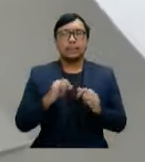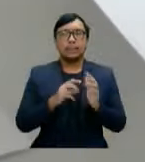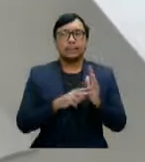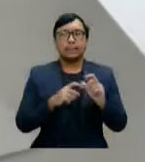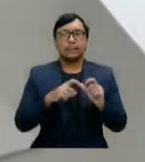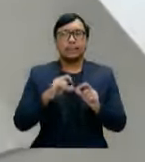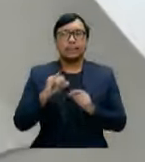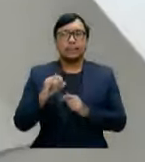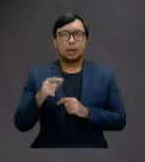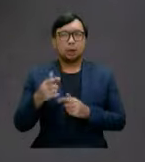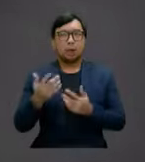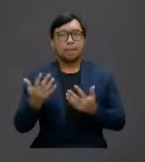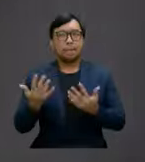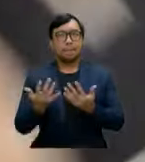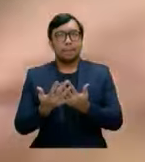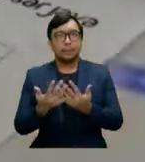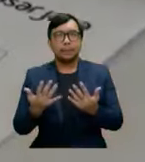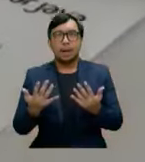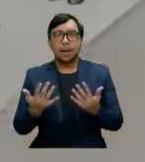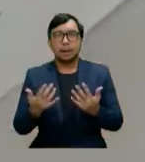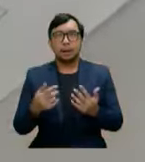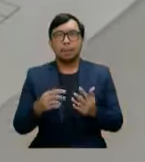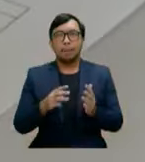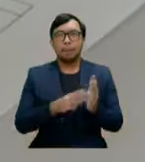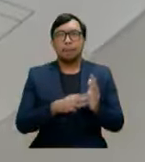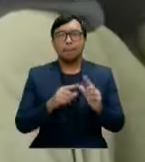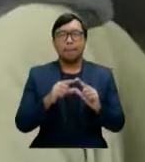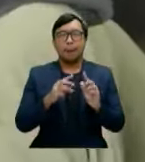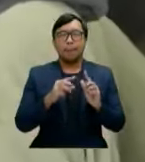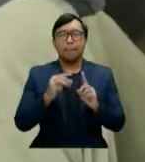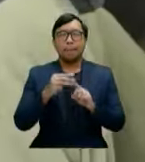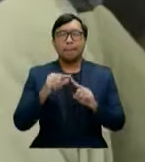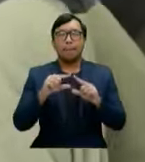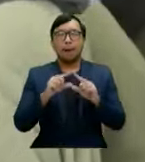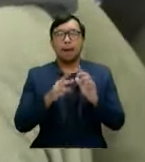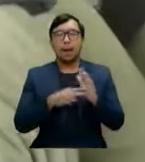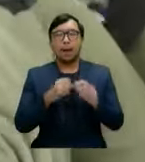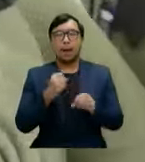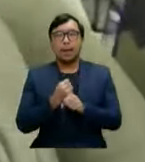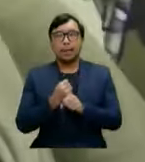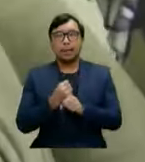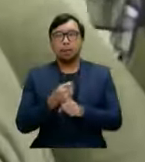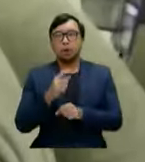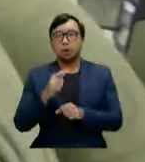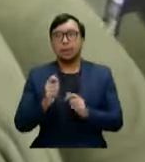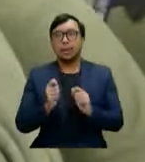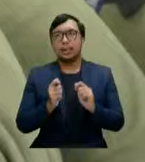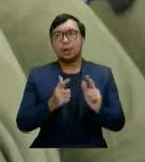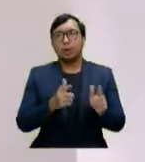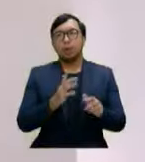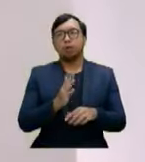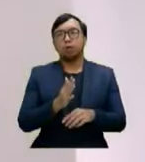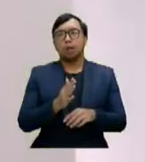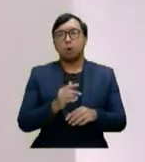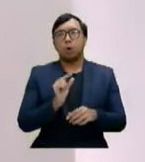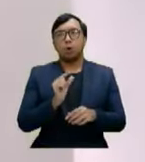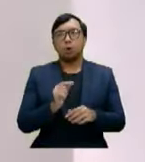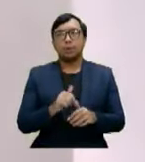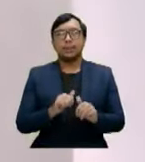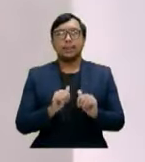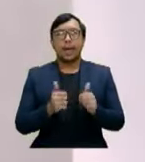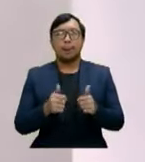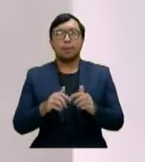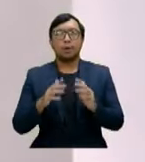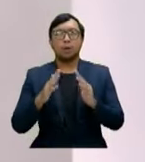Prapatan, Jakarta Selatan. Tak mau ketinggalan, ia pun kini sudah melakukan registrasi untuk bersiap menghuni salah satu unit di rusun